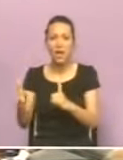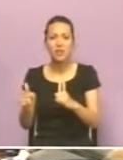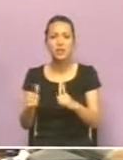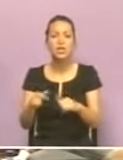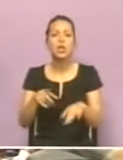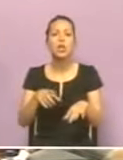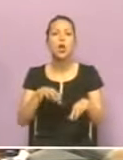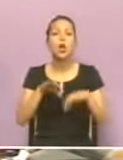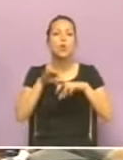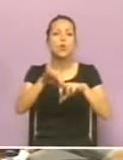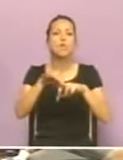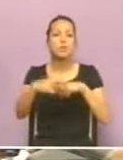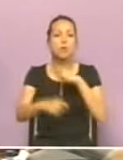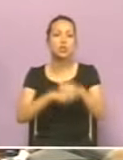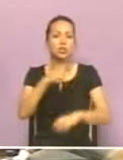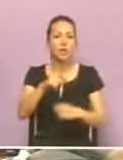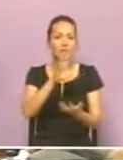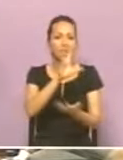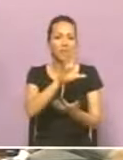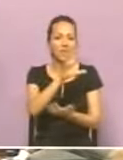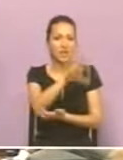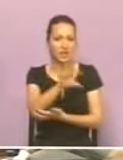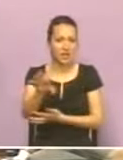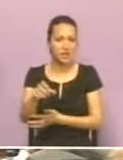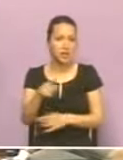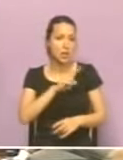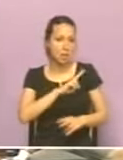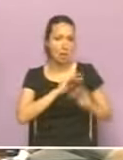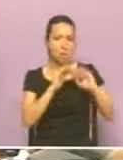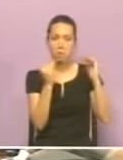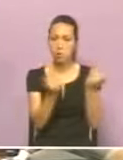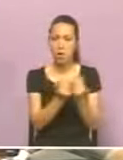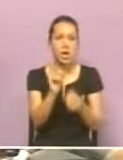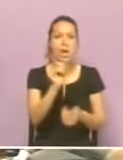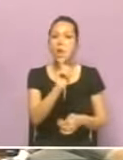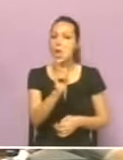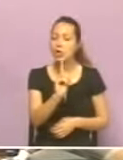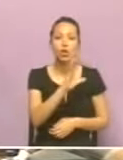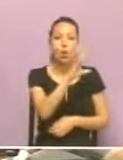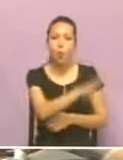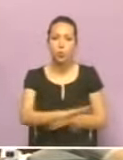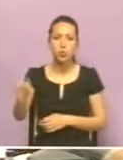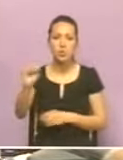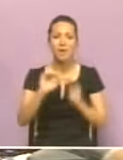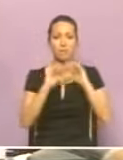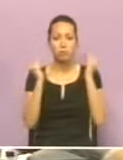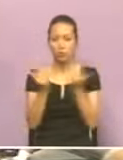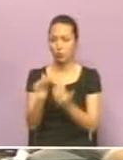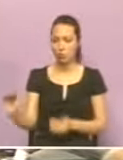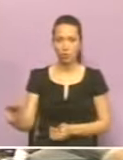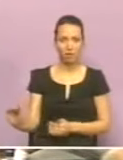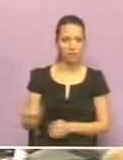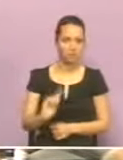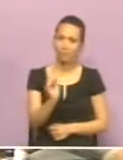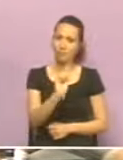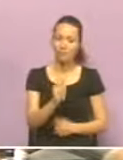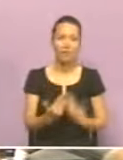poslovnih jedinica. Dakle, taj prostor već postoji. Naravno da niko neće oduzimati od dece prostor da bi davao direktorima da